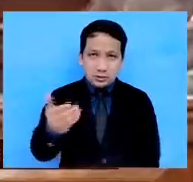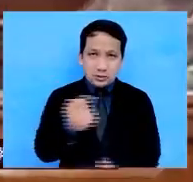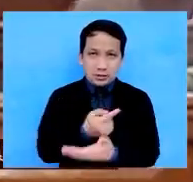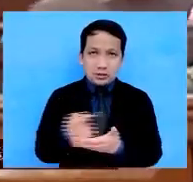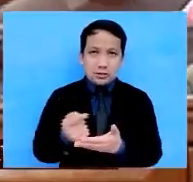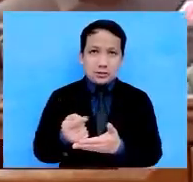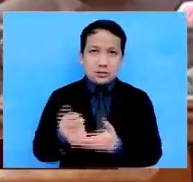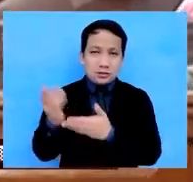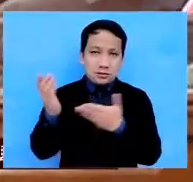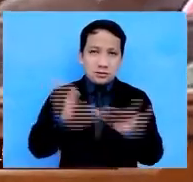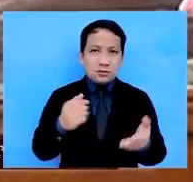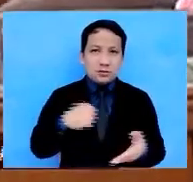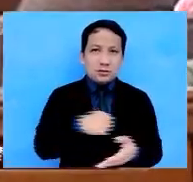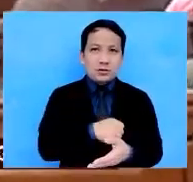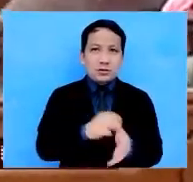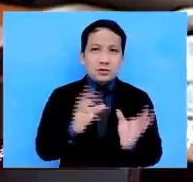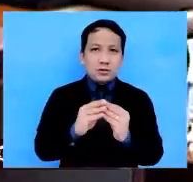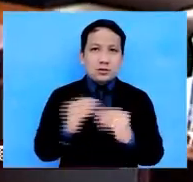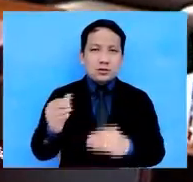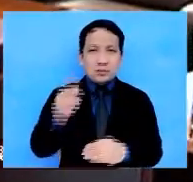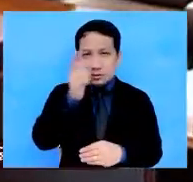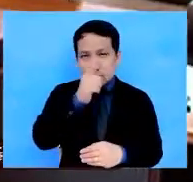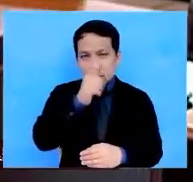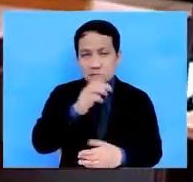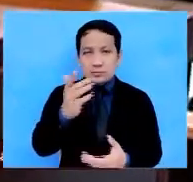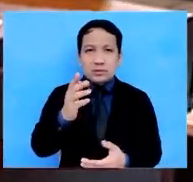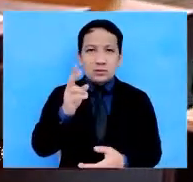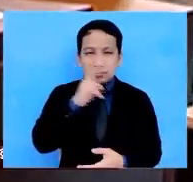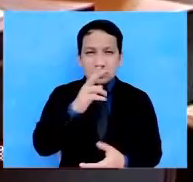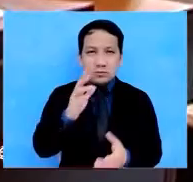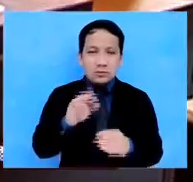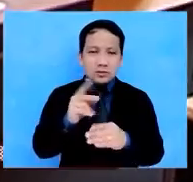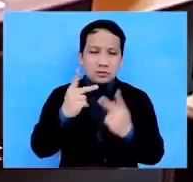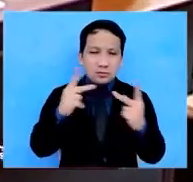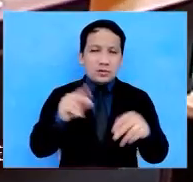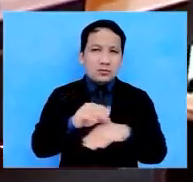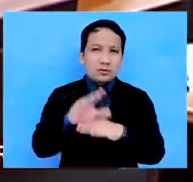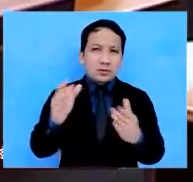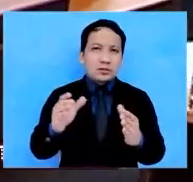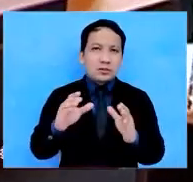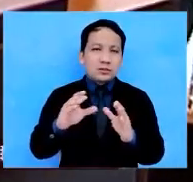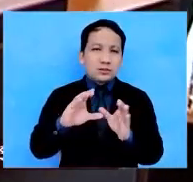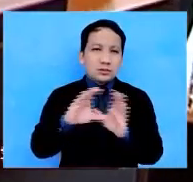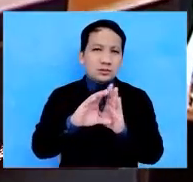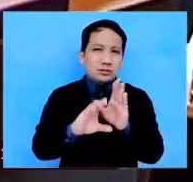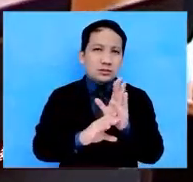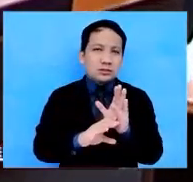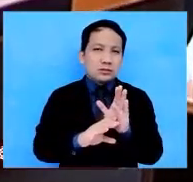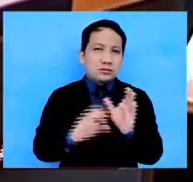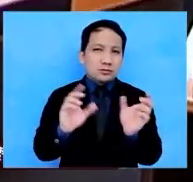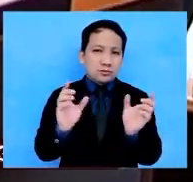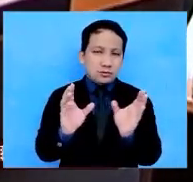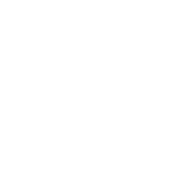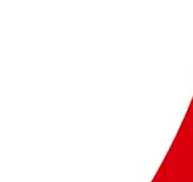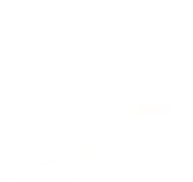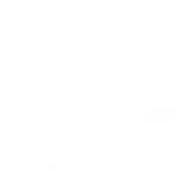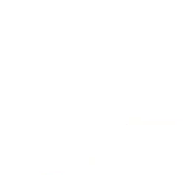naman ng Senado ang pagdinig sa Luzon at Visayas para sa public consultation sa charter change.